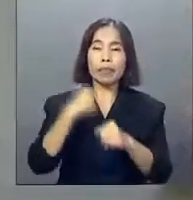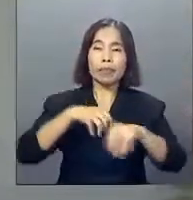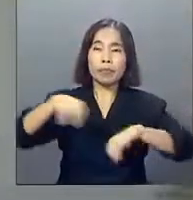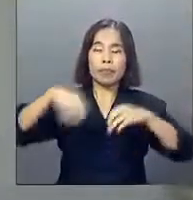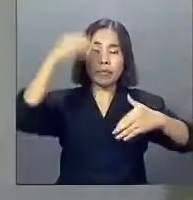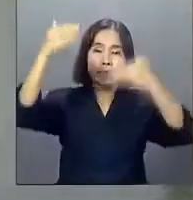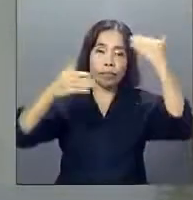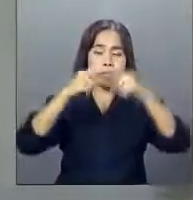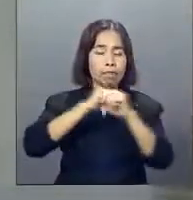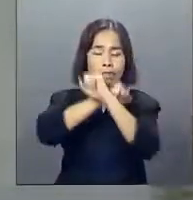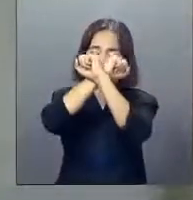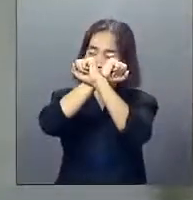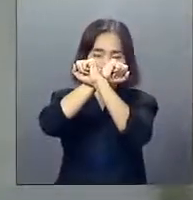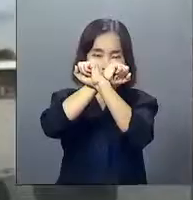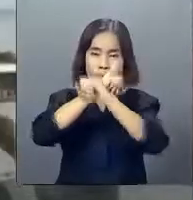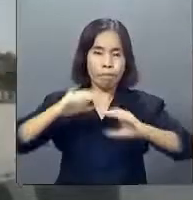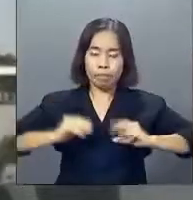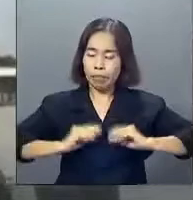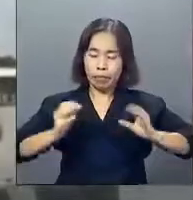านการก่อสร้างโรงไฟฟ้าต่อไปค่ะ